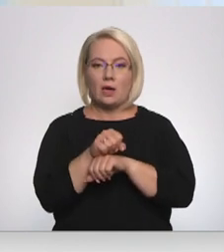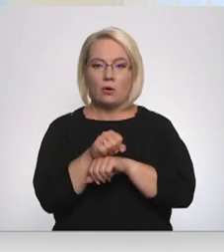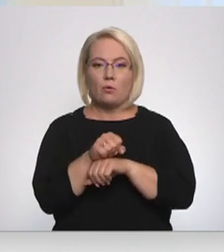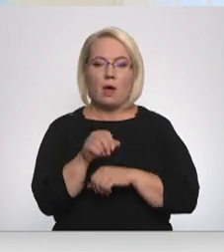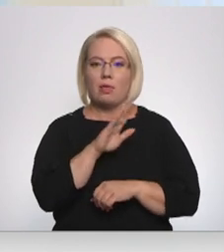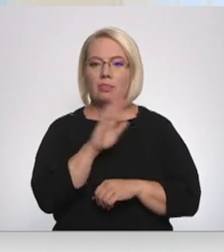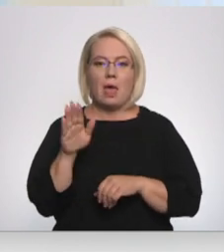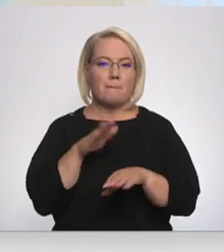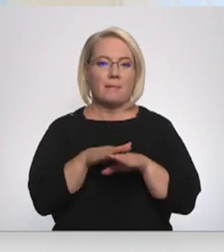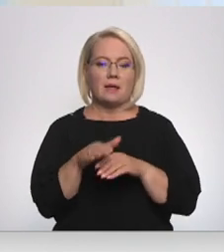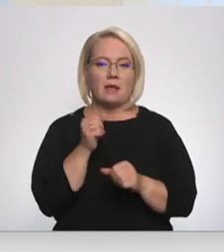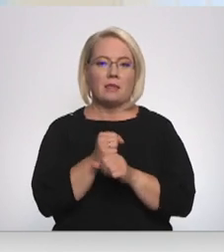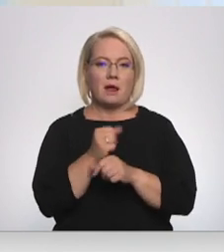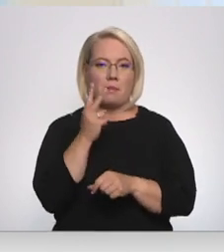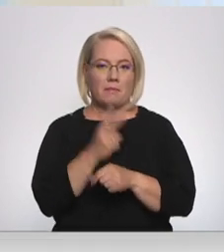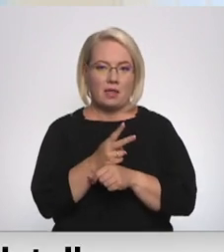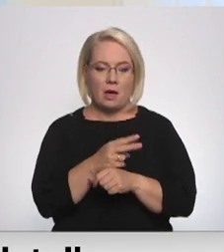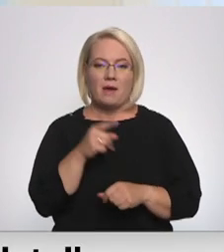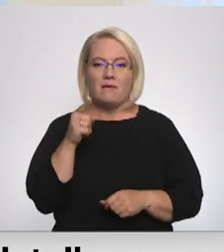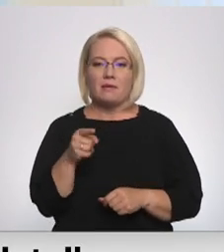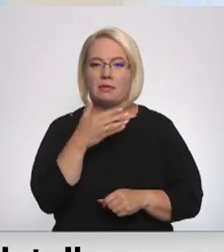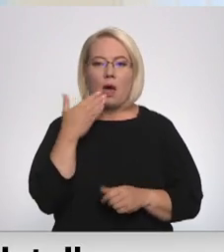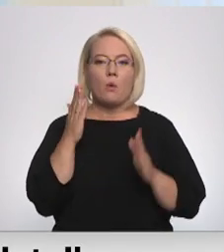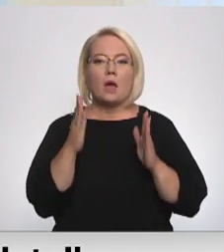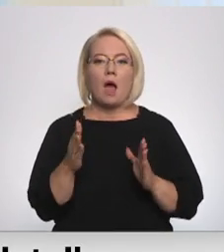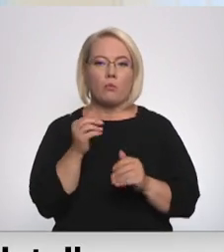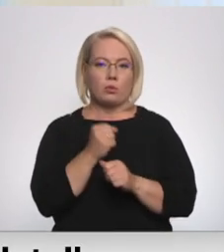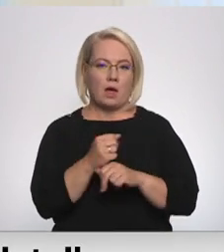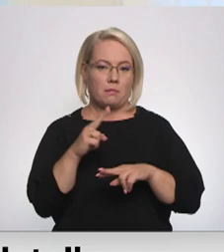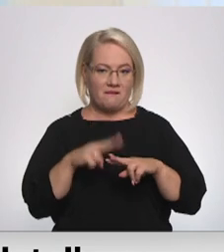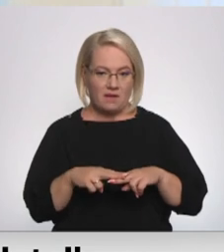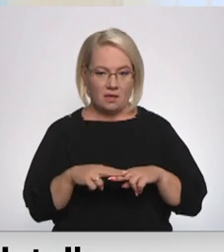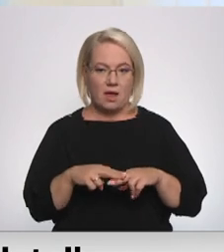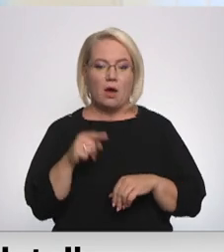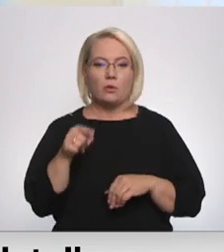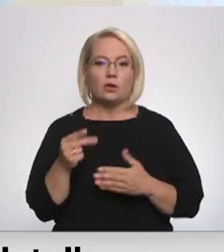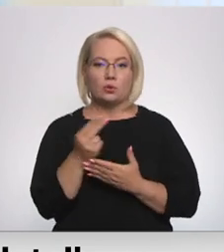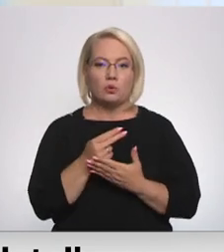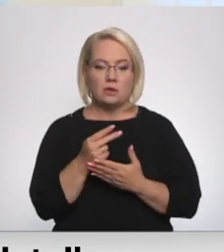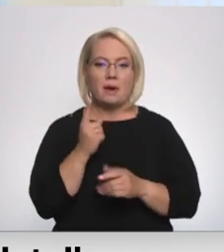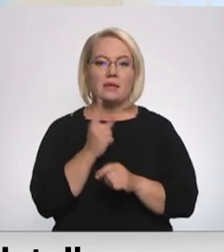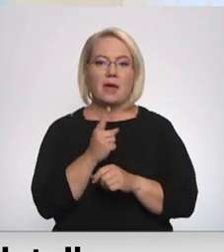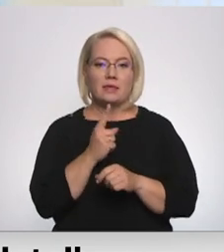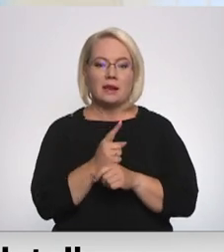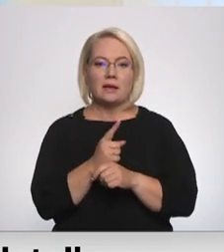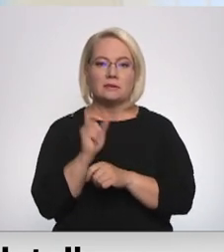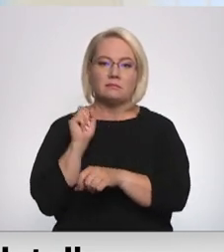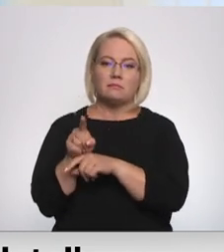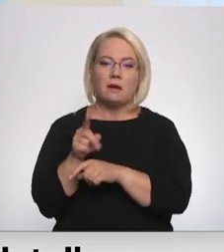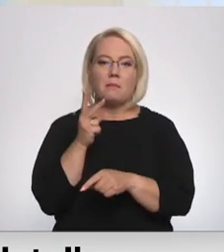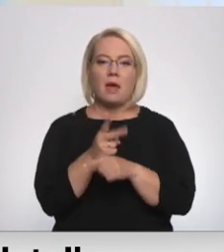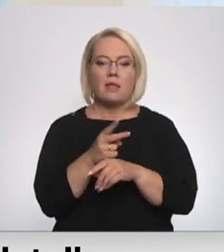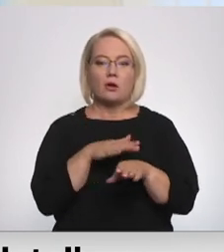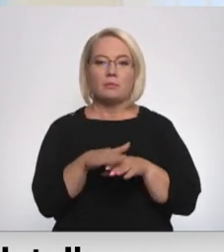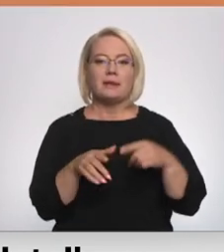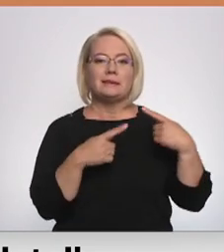darba pienākumus, viņiem nav jāatrodās darba vietās. Un tas nozīmē, ka nedrīkst likt pildīt viņu pienākumus arī